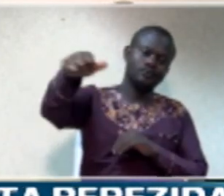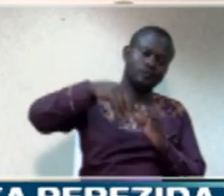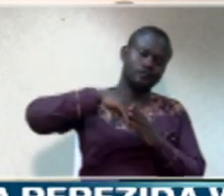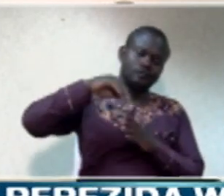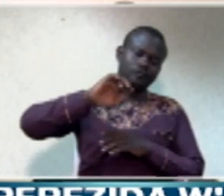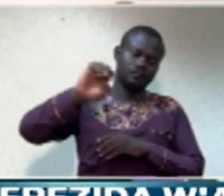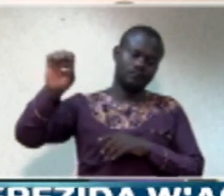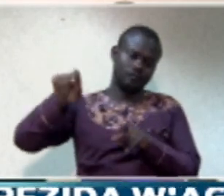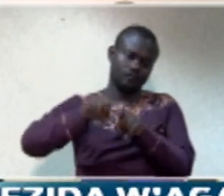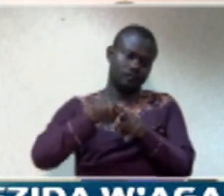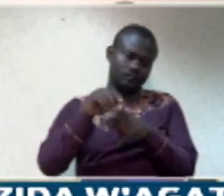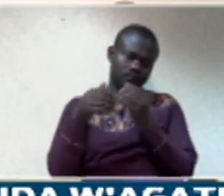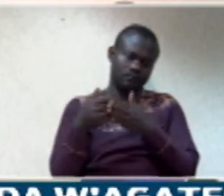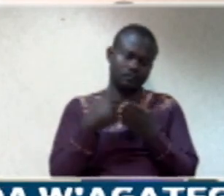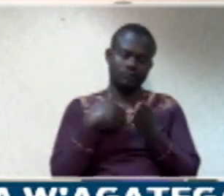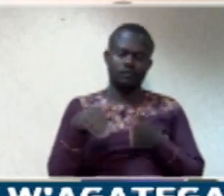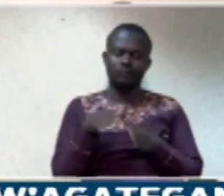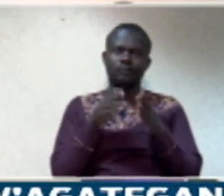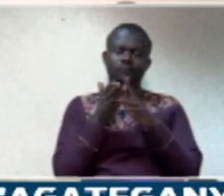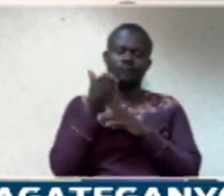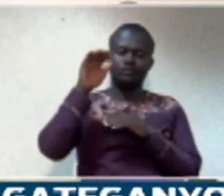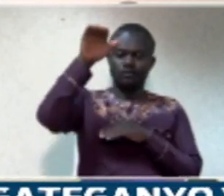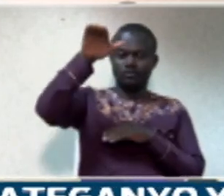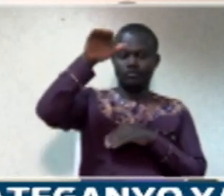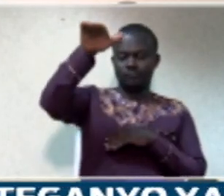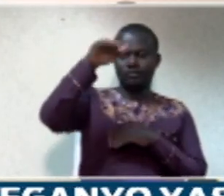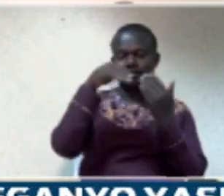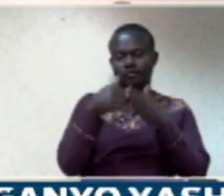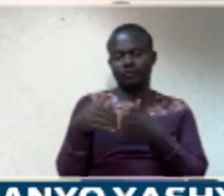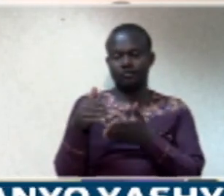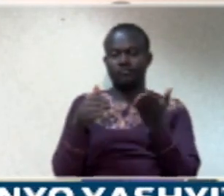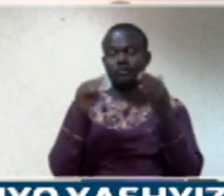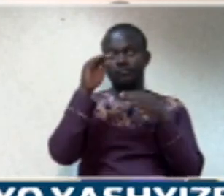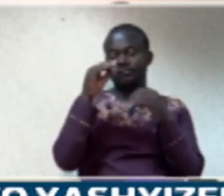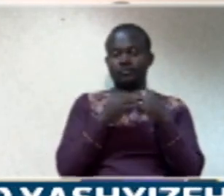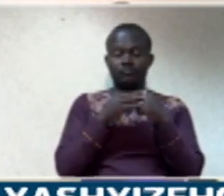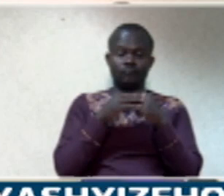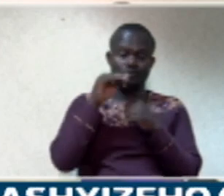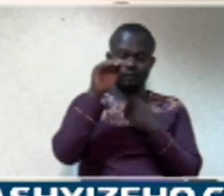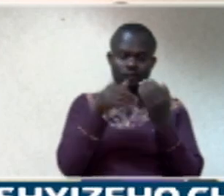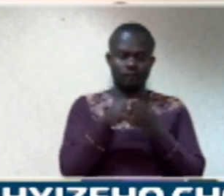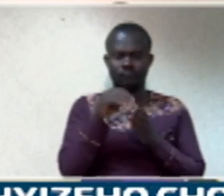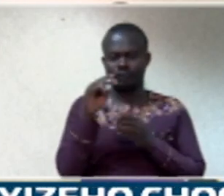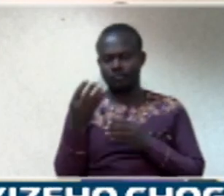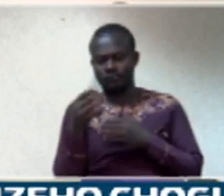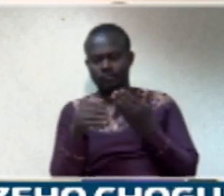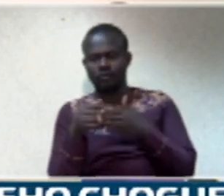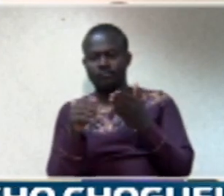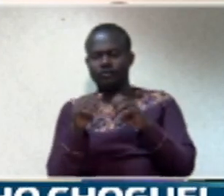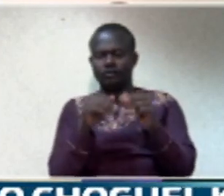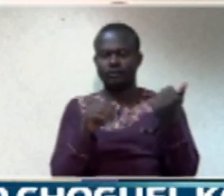burasirazuba nawo kugira ngo tugire ya mihanda inyura hejuru izaba ifite lane z'umunani hejuru ari ziza ine ari zigenda